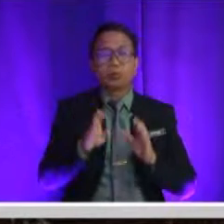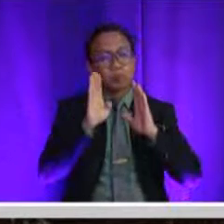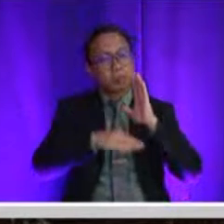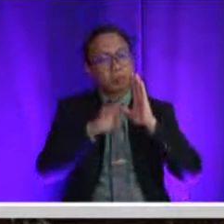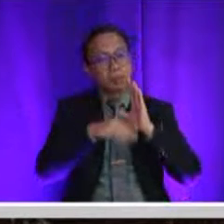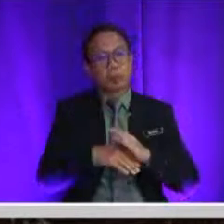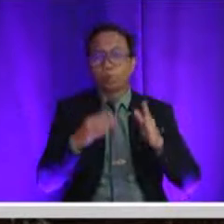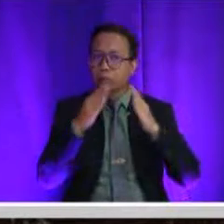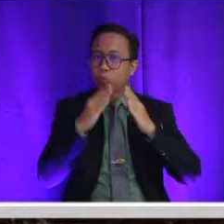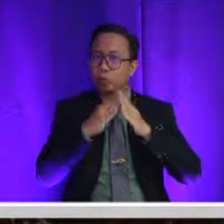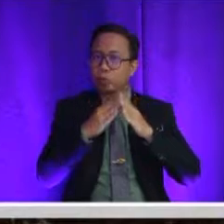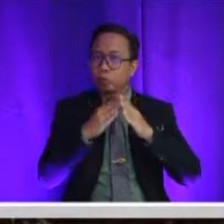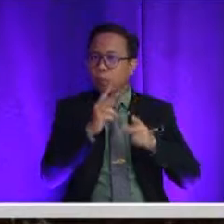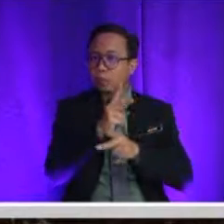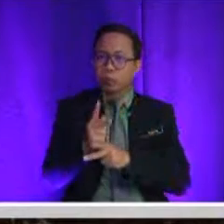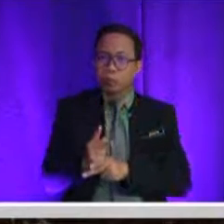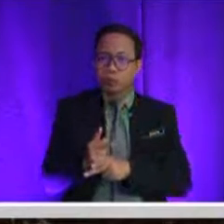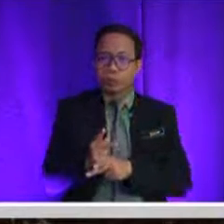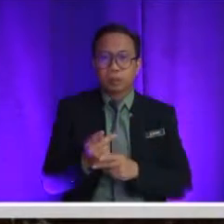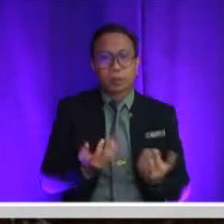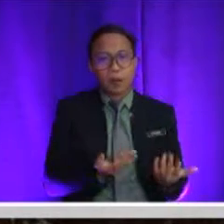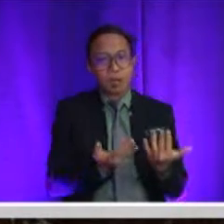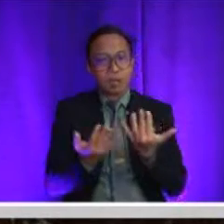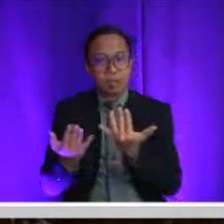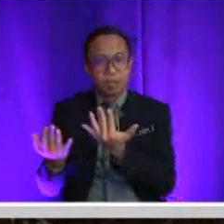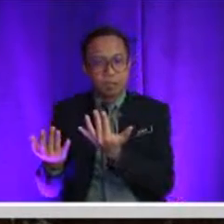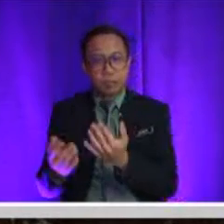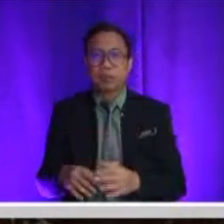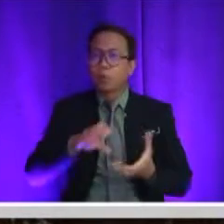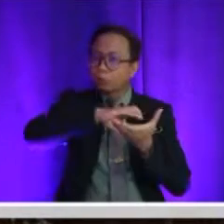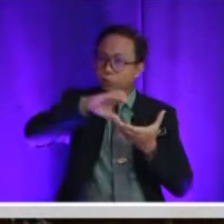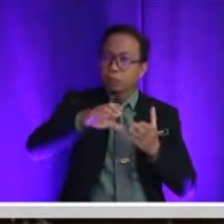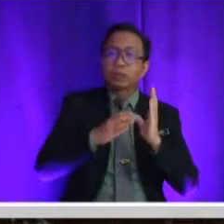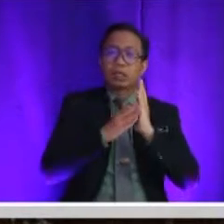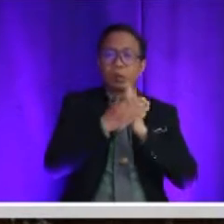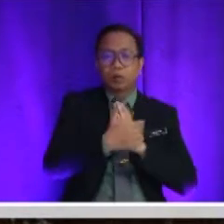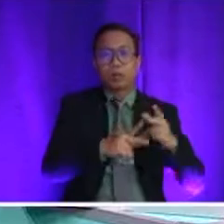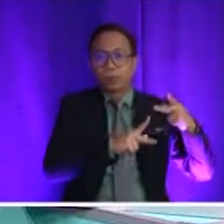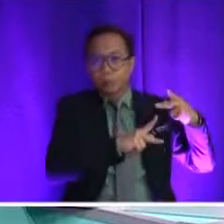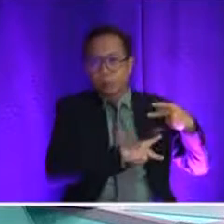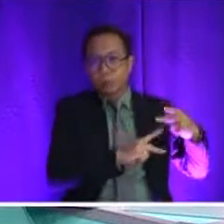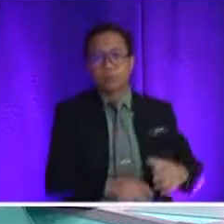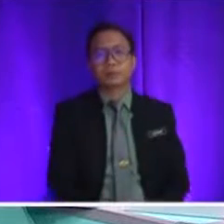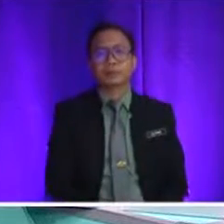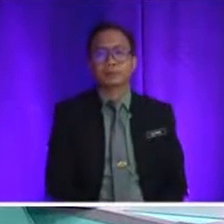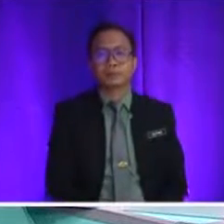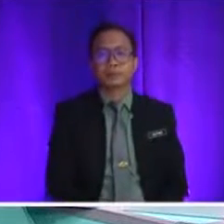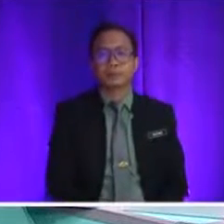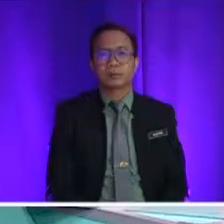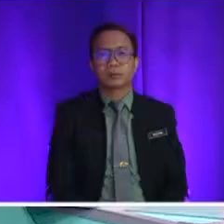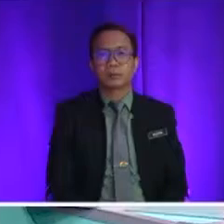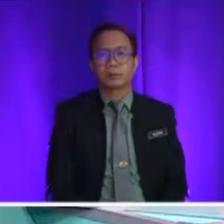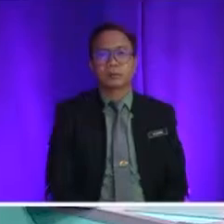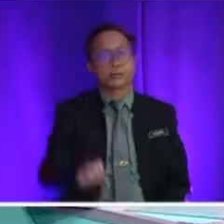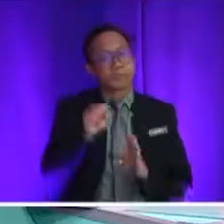getah dan rumah-rumah kongsi yang dibakar dan dimusnahkan oleh PH Hai komunis hai oke